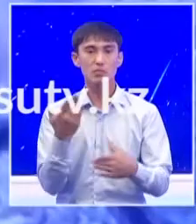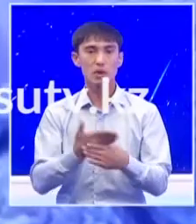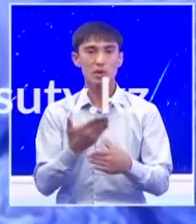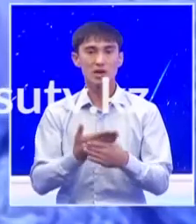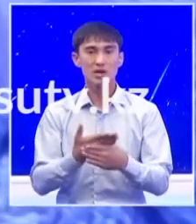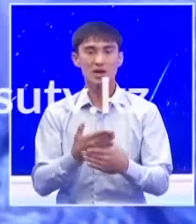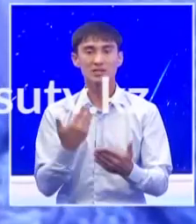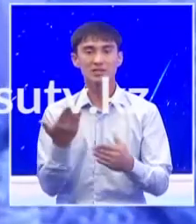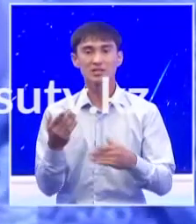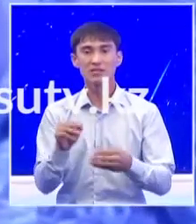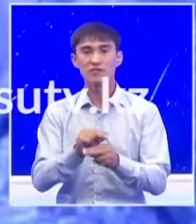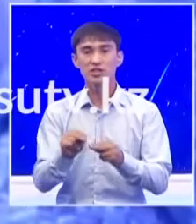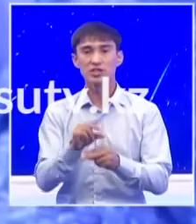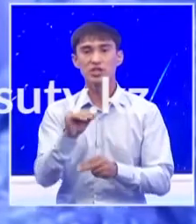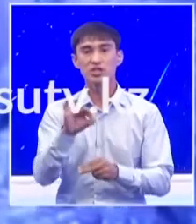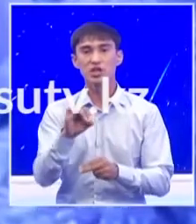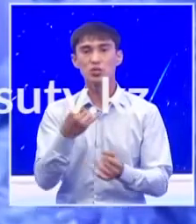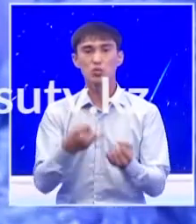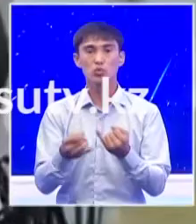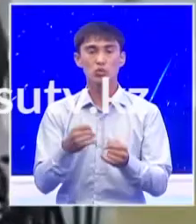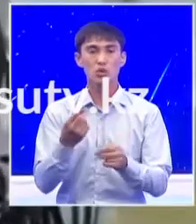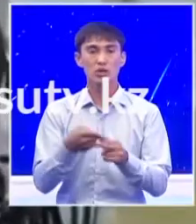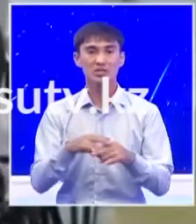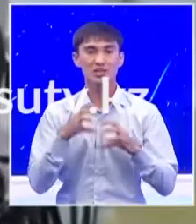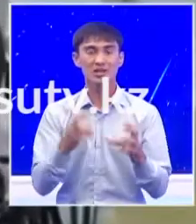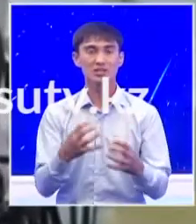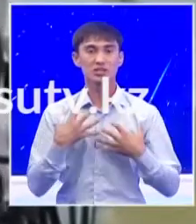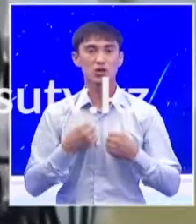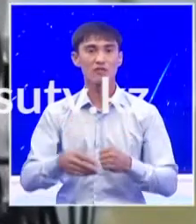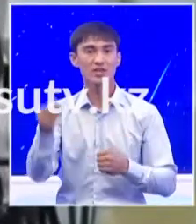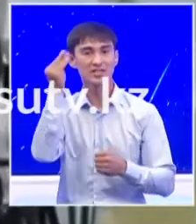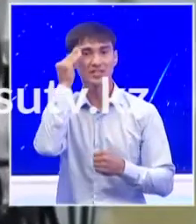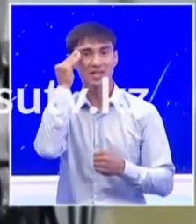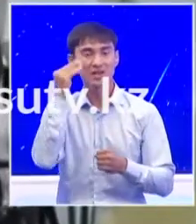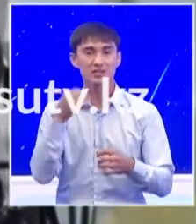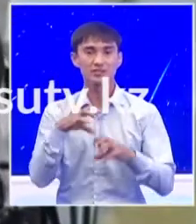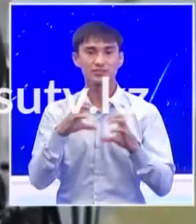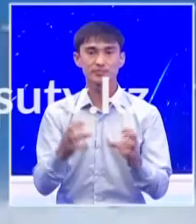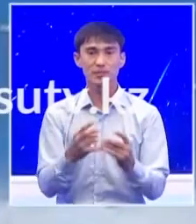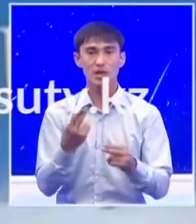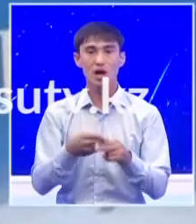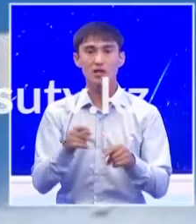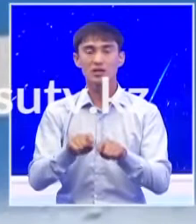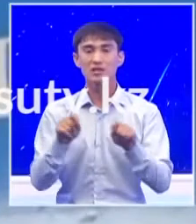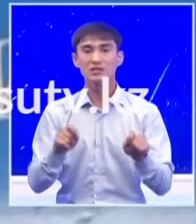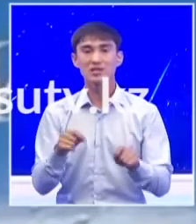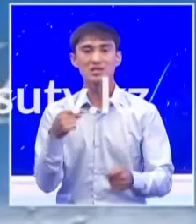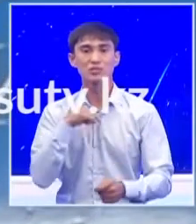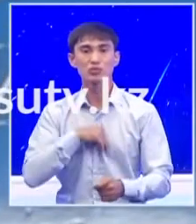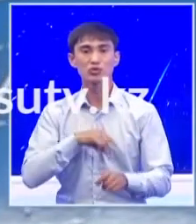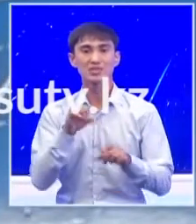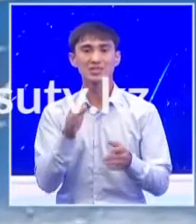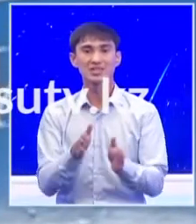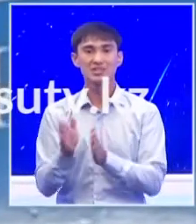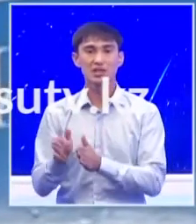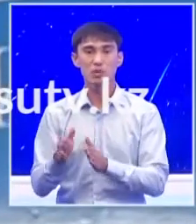вылечить желтуху новорожденных, сохранив их здоровье и интеллект. А открытая реанимационная система создана специально для